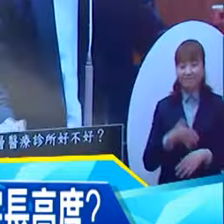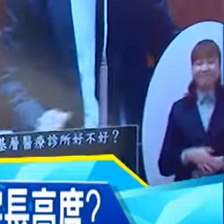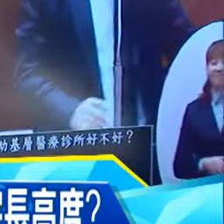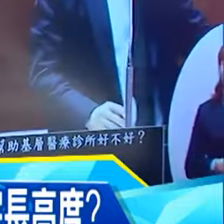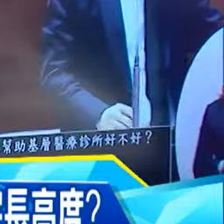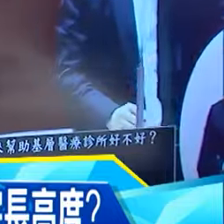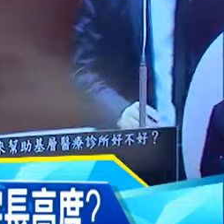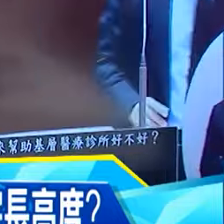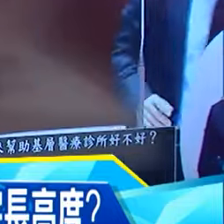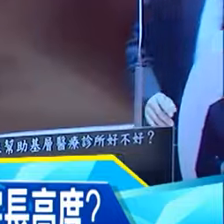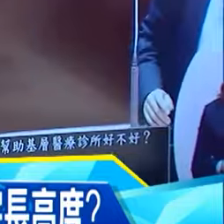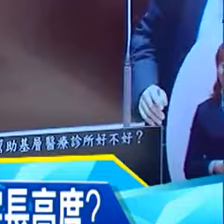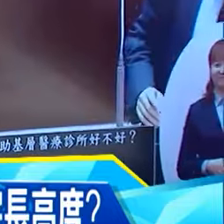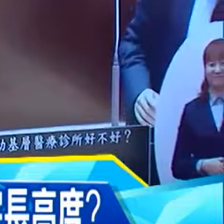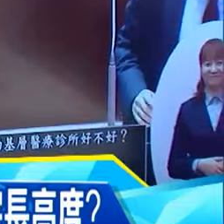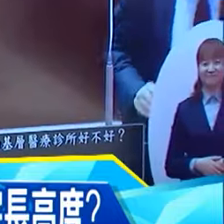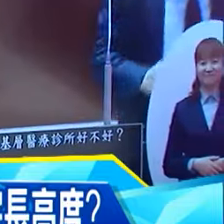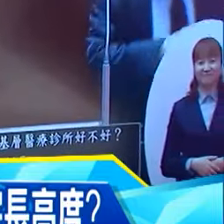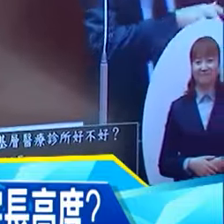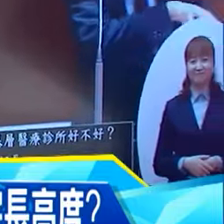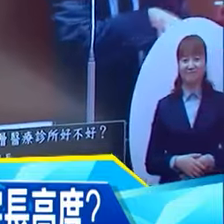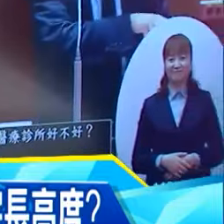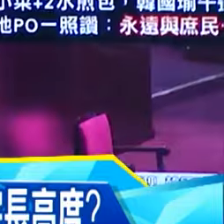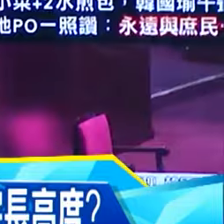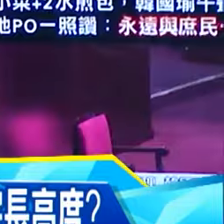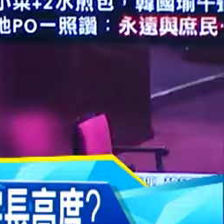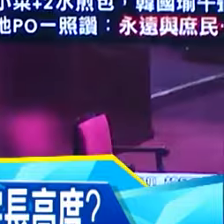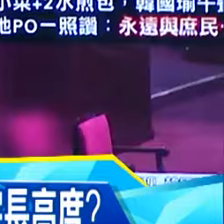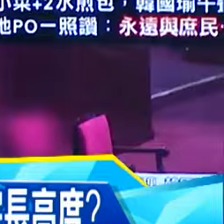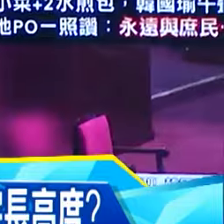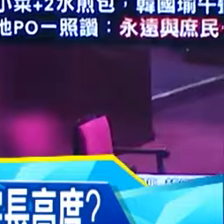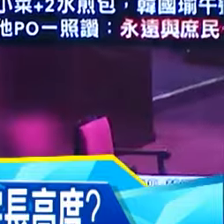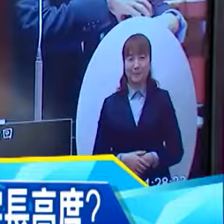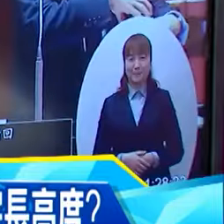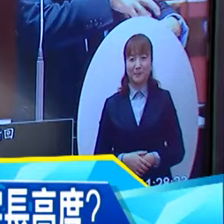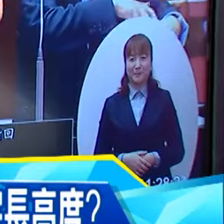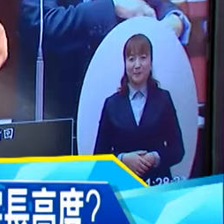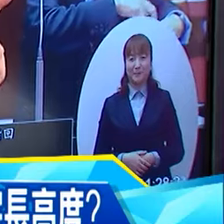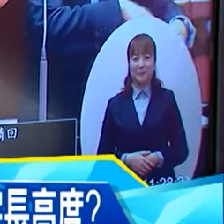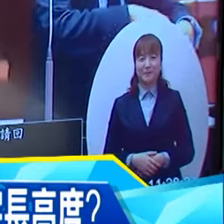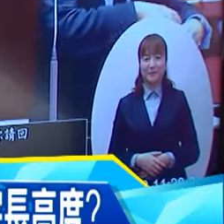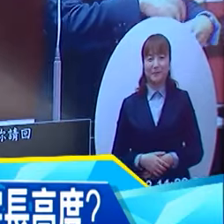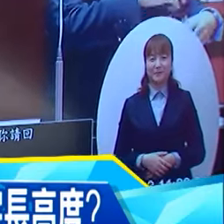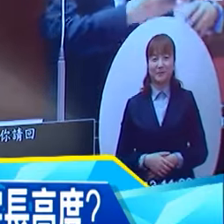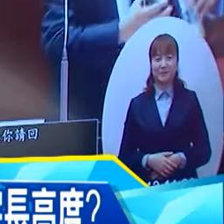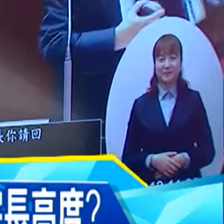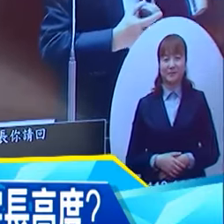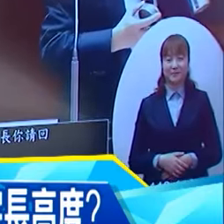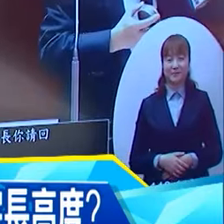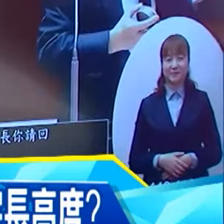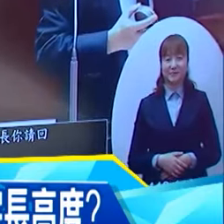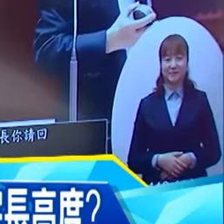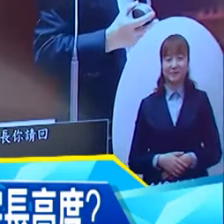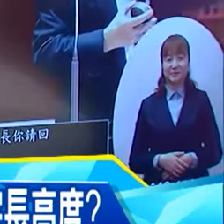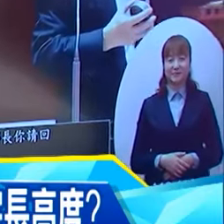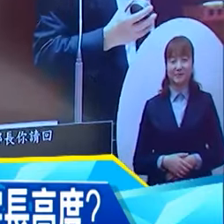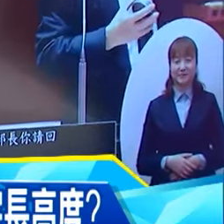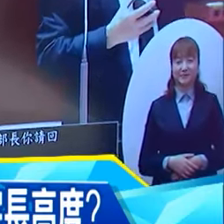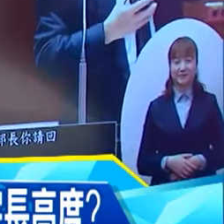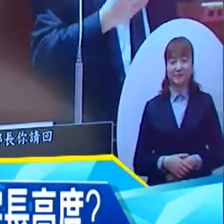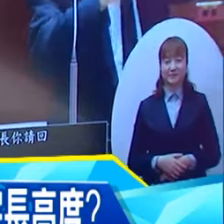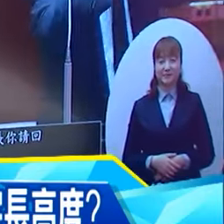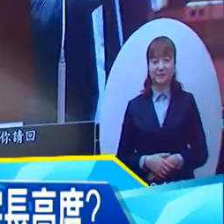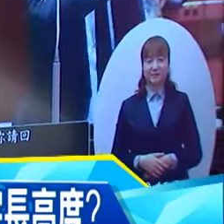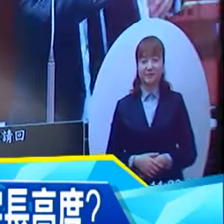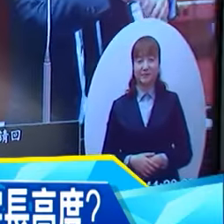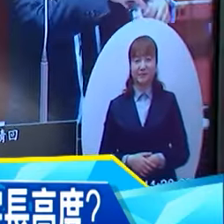是不给韩国瑜喝水的。对不对？韩国瑜说：“ 他没弄膜、 啊，因为柯文哲喝水， 对， 王世坚喝水，这是2016年的台北市议会啦。哎，为什么